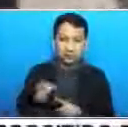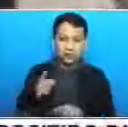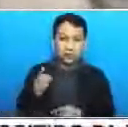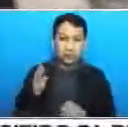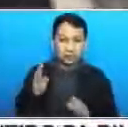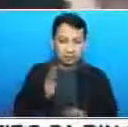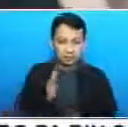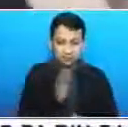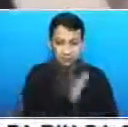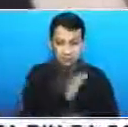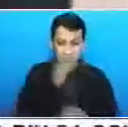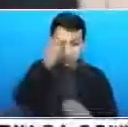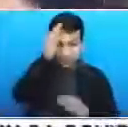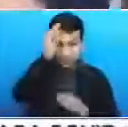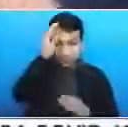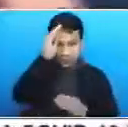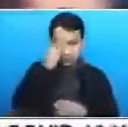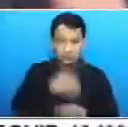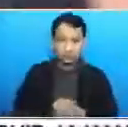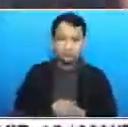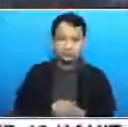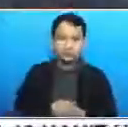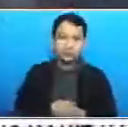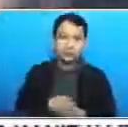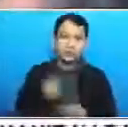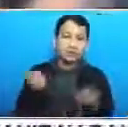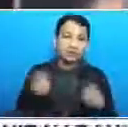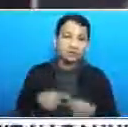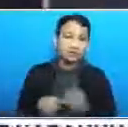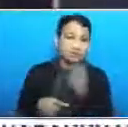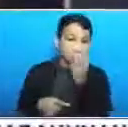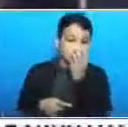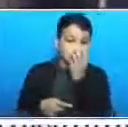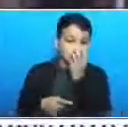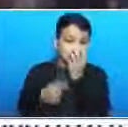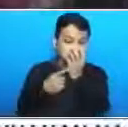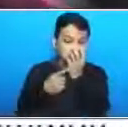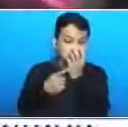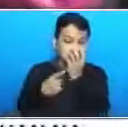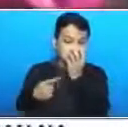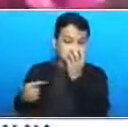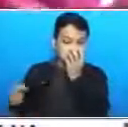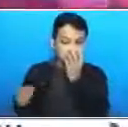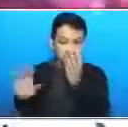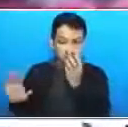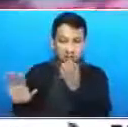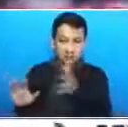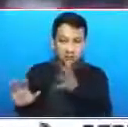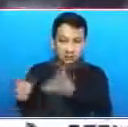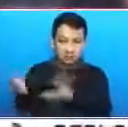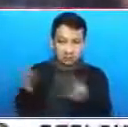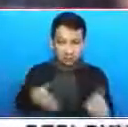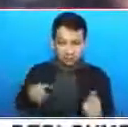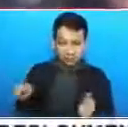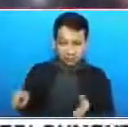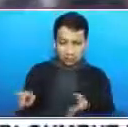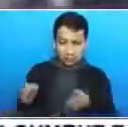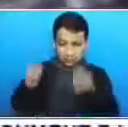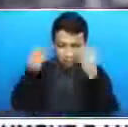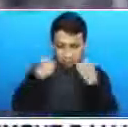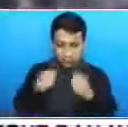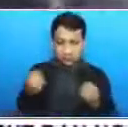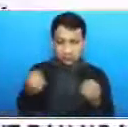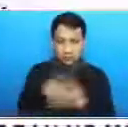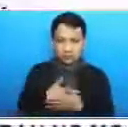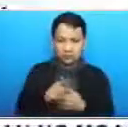ni Francis Cuevas ng DOH Disease Prevention and Control Bureau na tumaas ang anxiety at stress level ng mga tao dahil